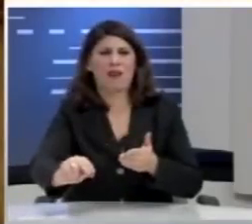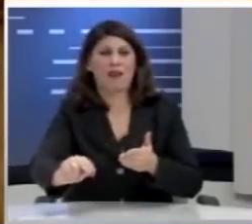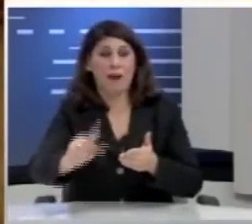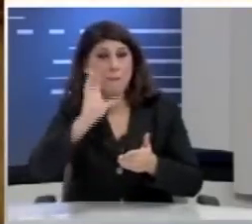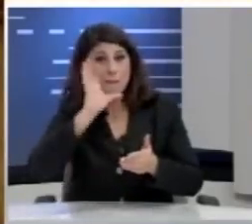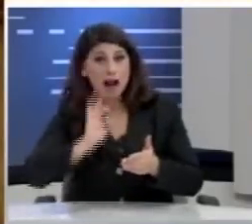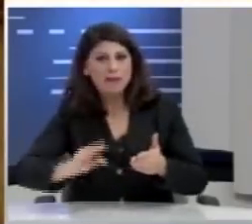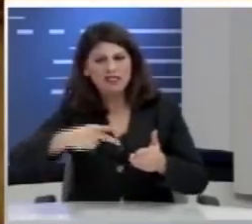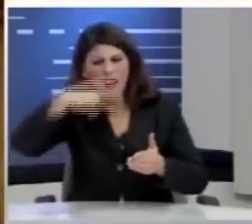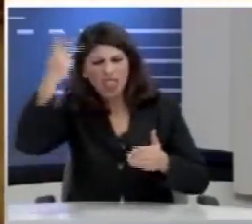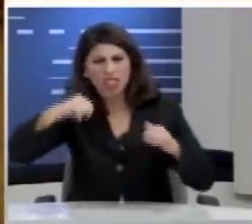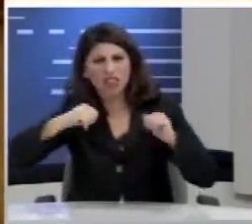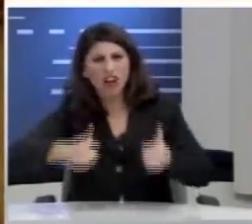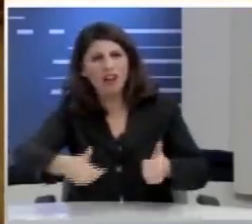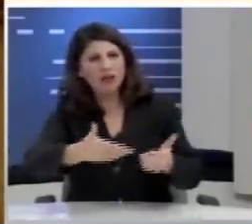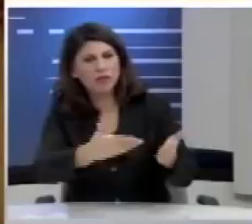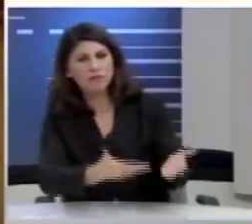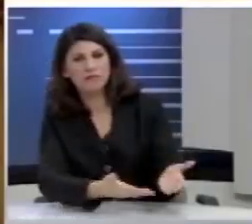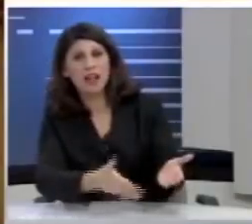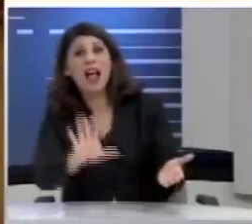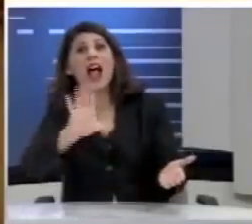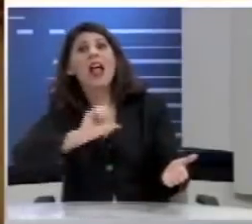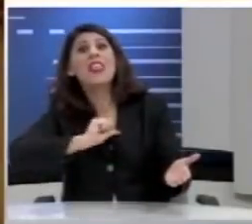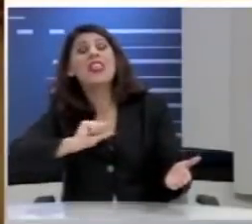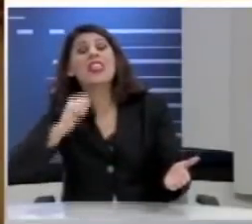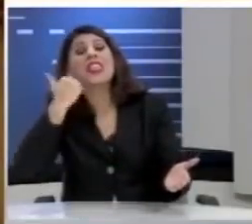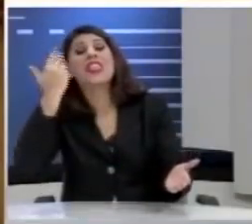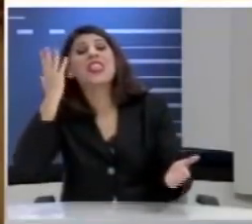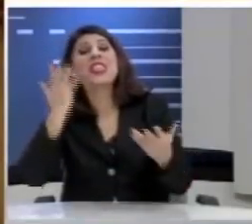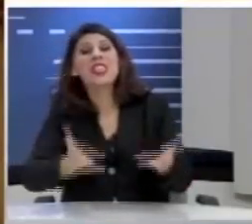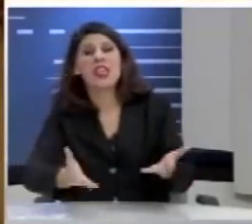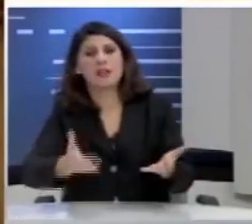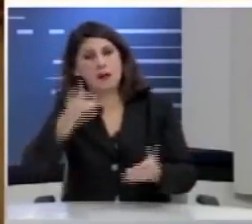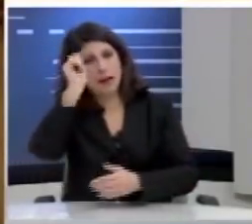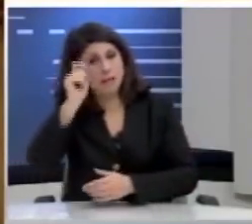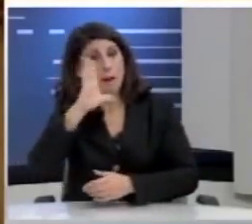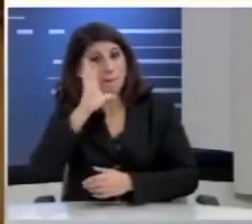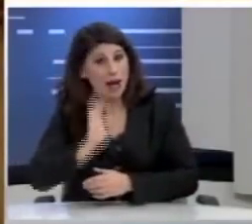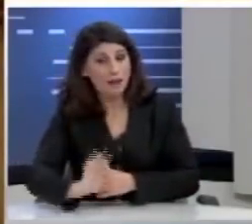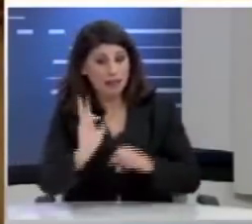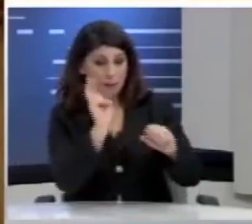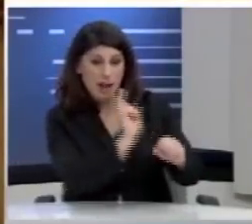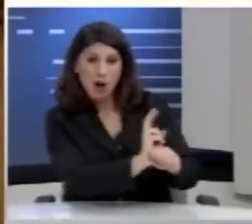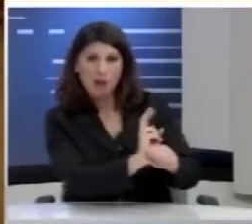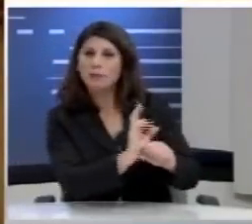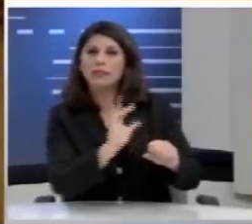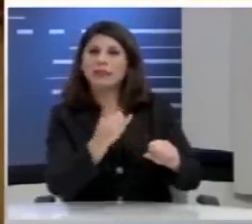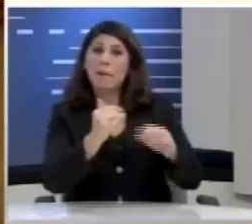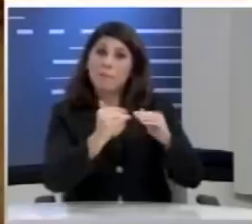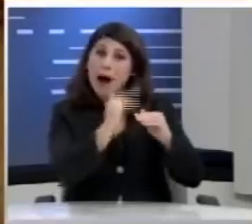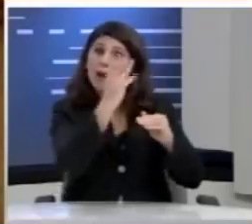σε πραγματικό θράσος όταν δεν διστάζετε να παραδεχτείτε ότι το πραγματικό πλεόνασμα είναι πάνω